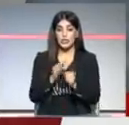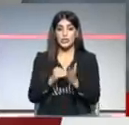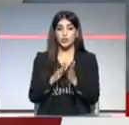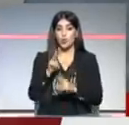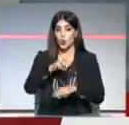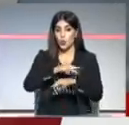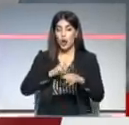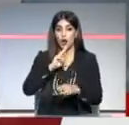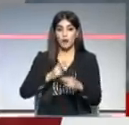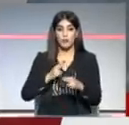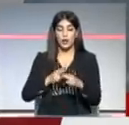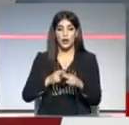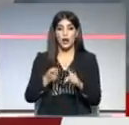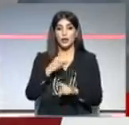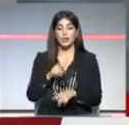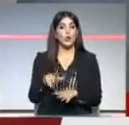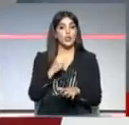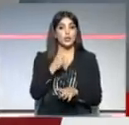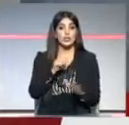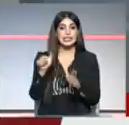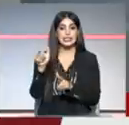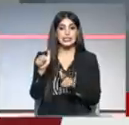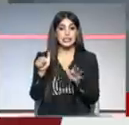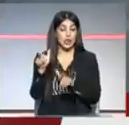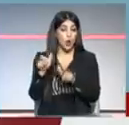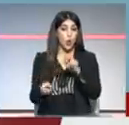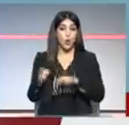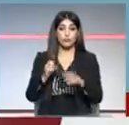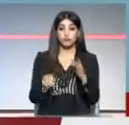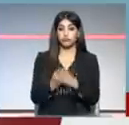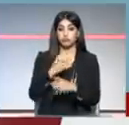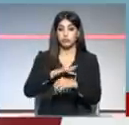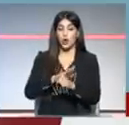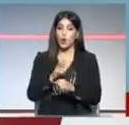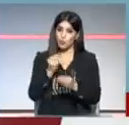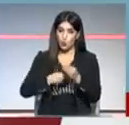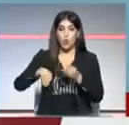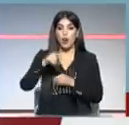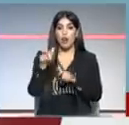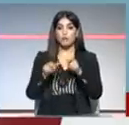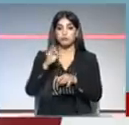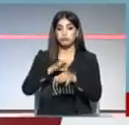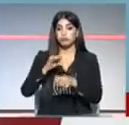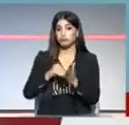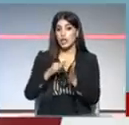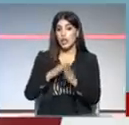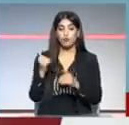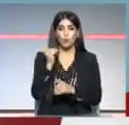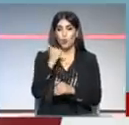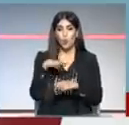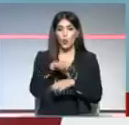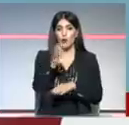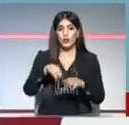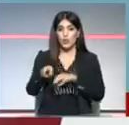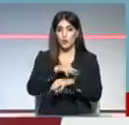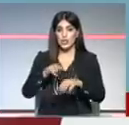اليوم مائه وستين حاله اصابه جديده فيما تبقى وتيره الاصابات بالفيروس متواصله بنسق السريع في ولايه